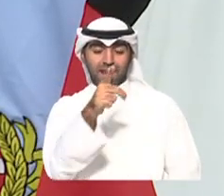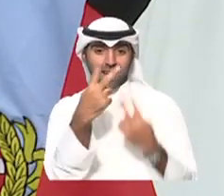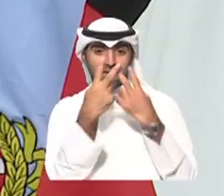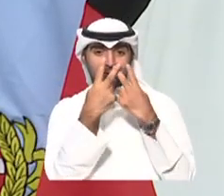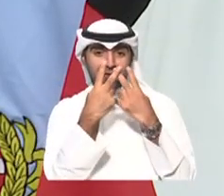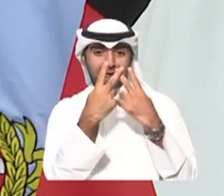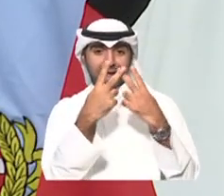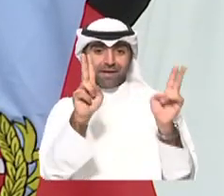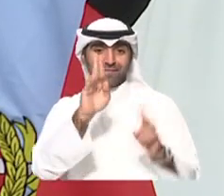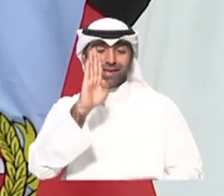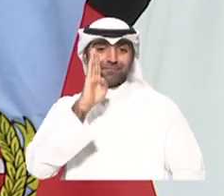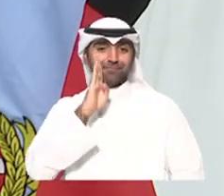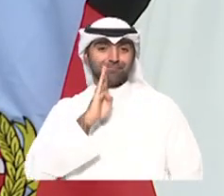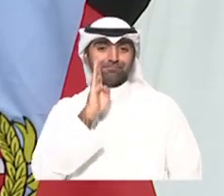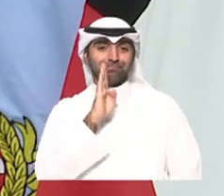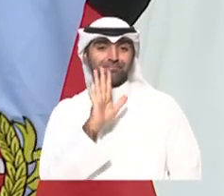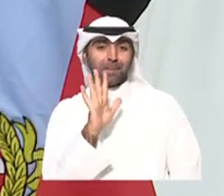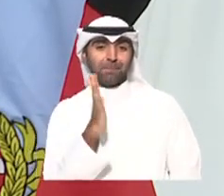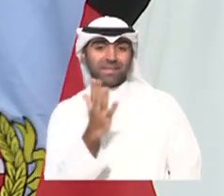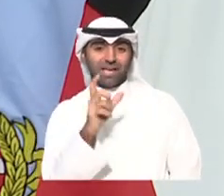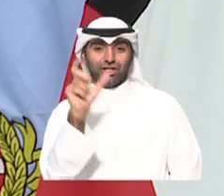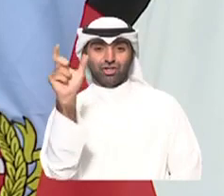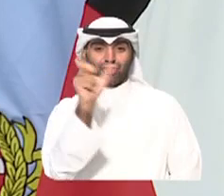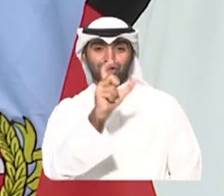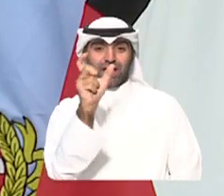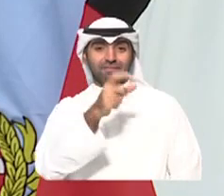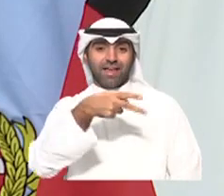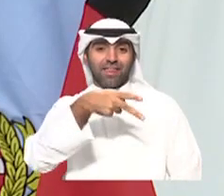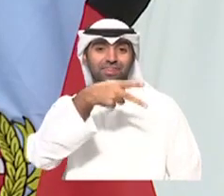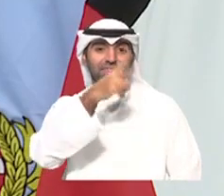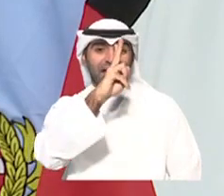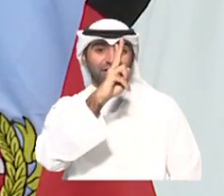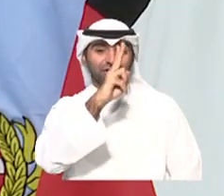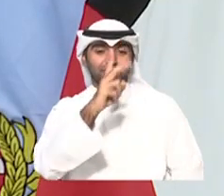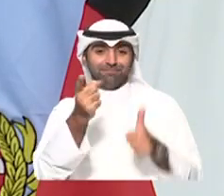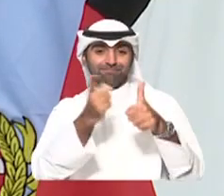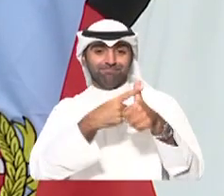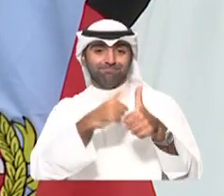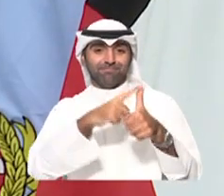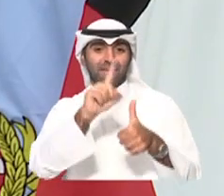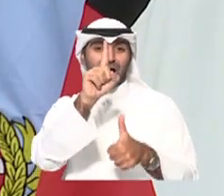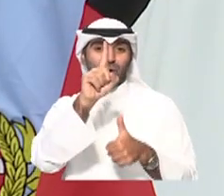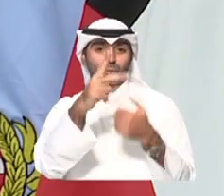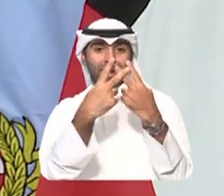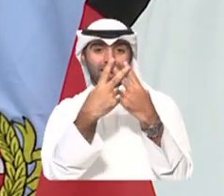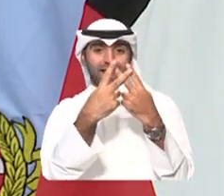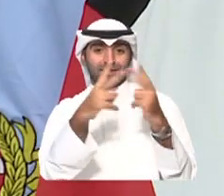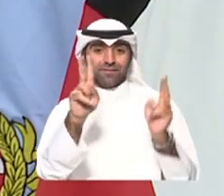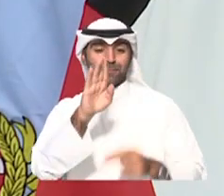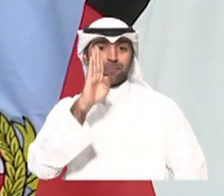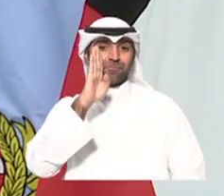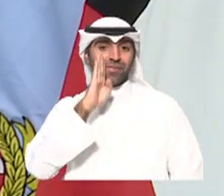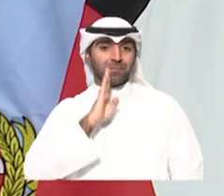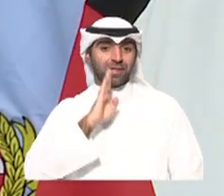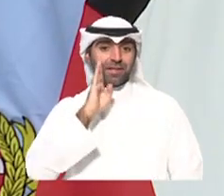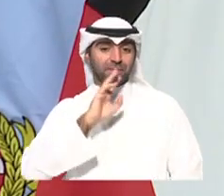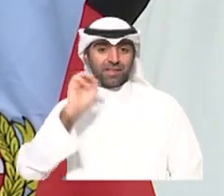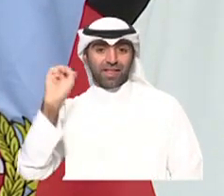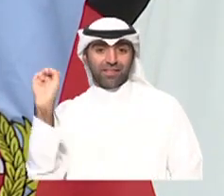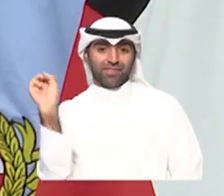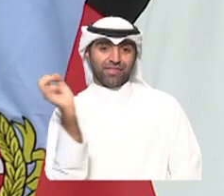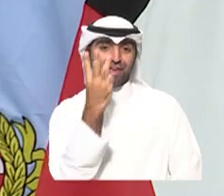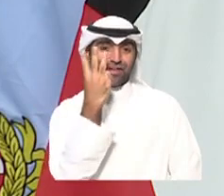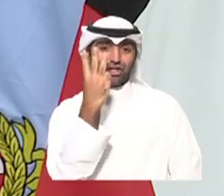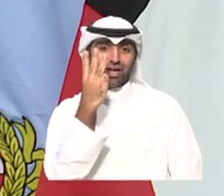الله. العدد راح يكون يعني في حدود من 50 إلى 150 وفق الاحتياجات الهيئة العسكرية، خاصة المرحلة الأولى راح تكون هي